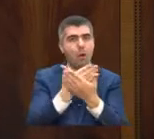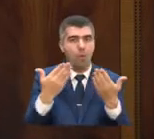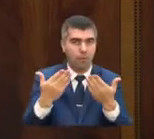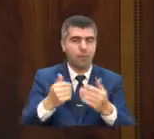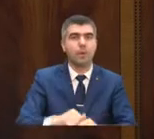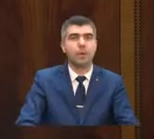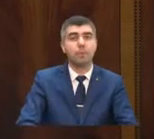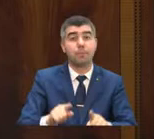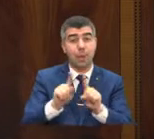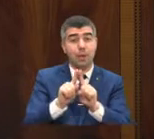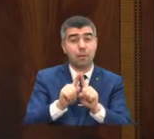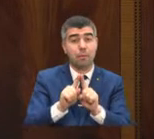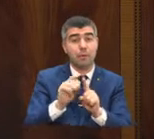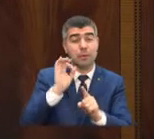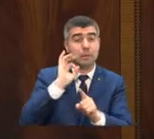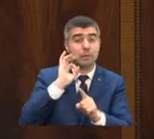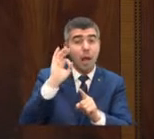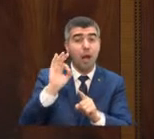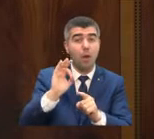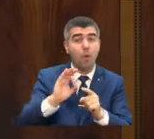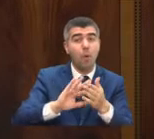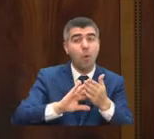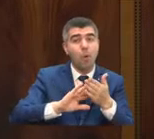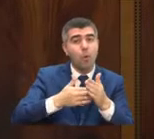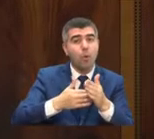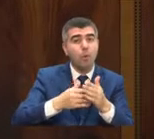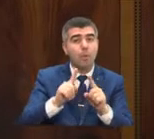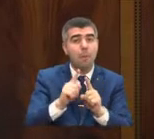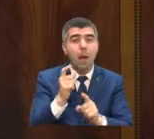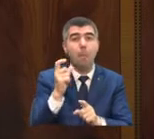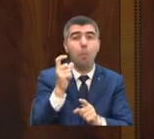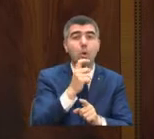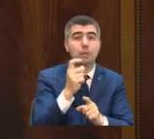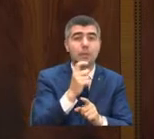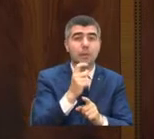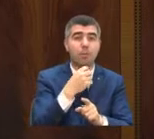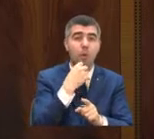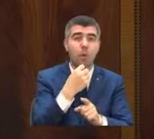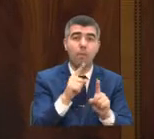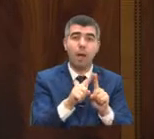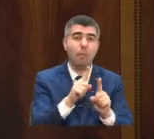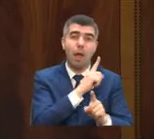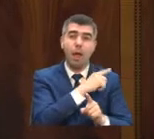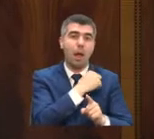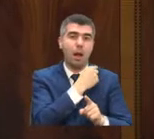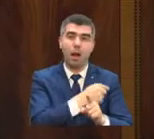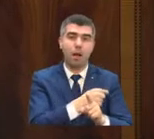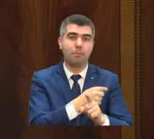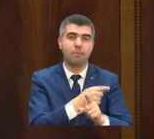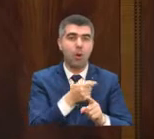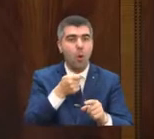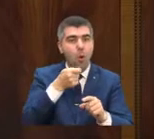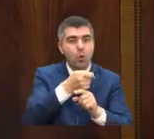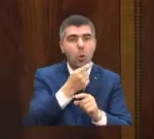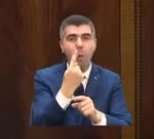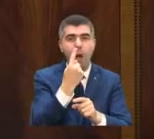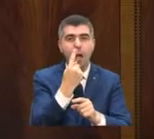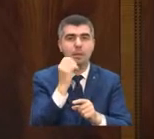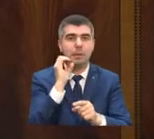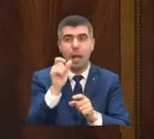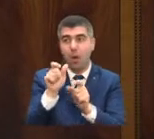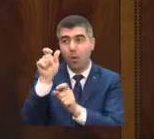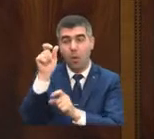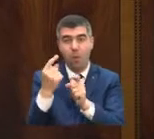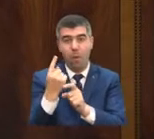ترتكز على فهم وتأويل خاطئين لتعاليم ديننا الحنيف، وتستقل سذاجة وهشاشة من فكرية